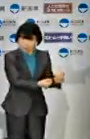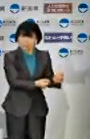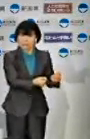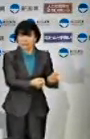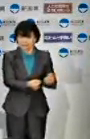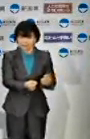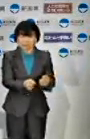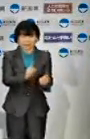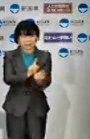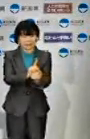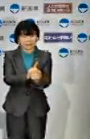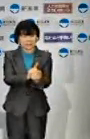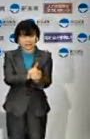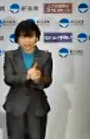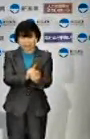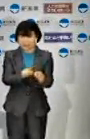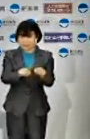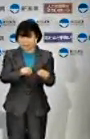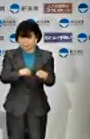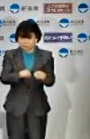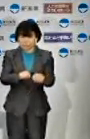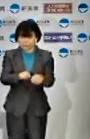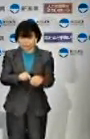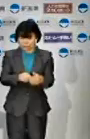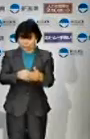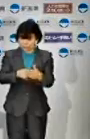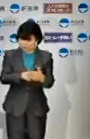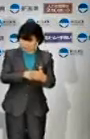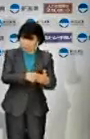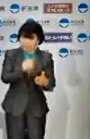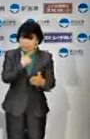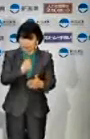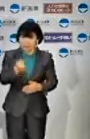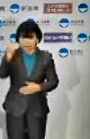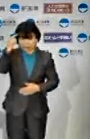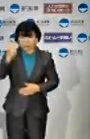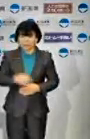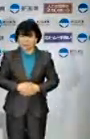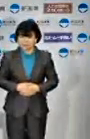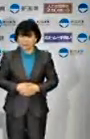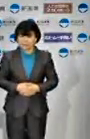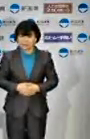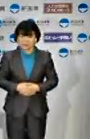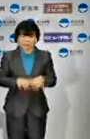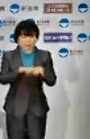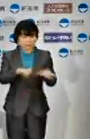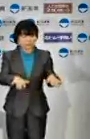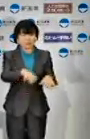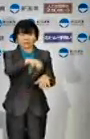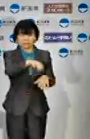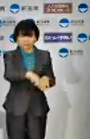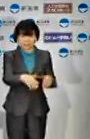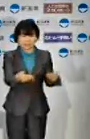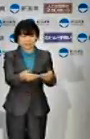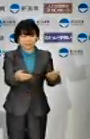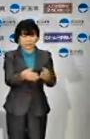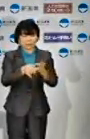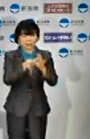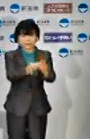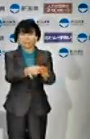防止対策徹底してもらいたいと思います。で、一方その組織としてその事業業務をきちんと継続するため